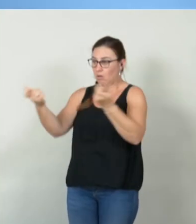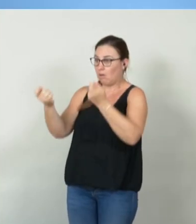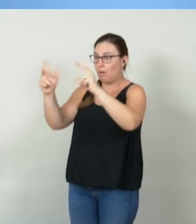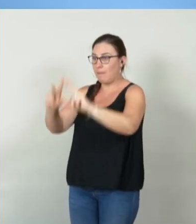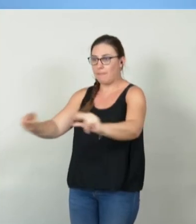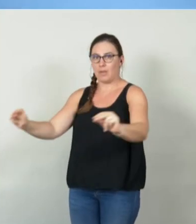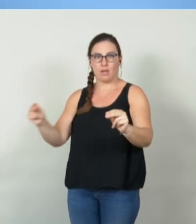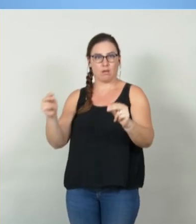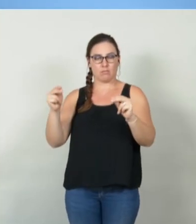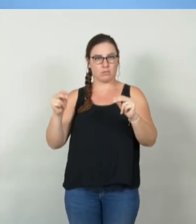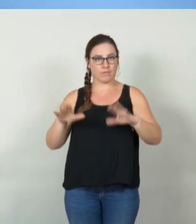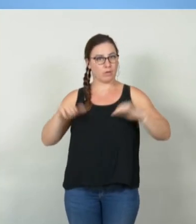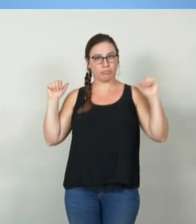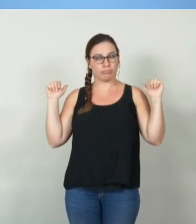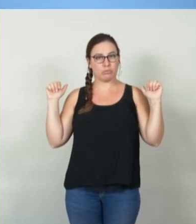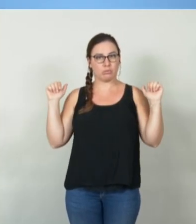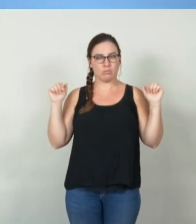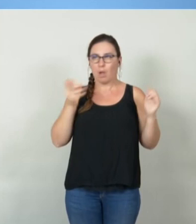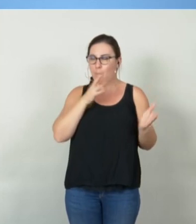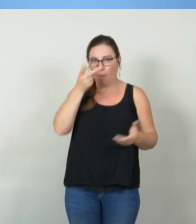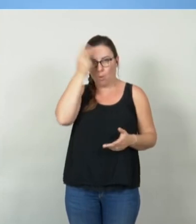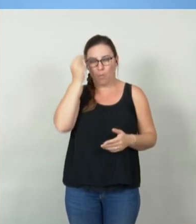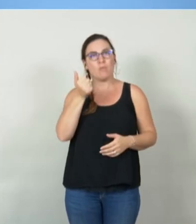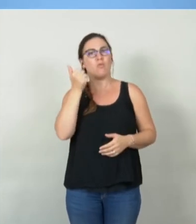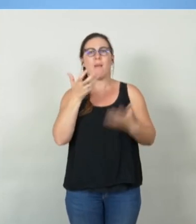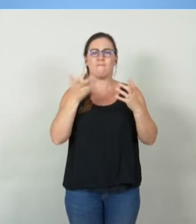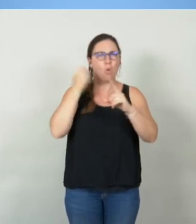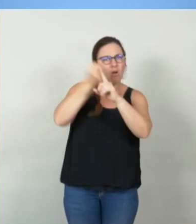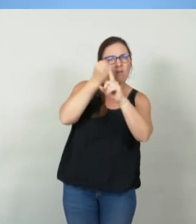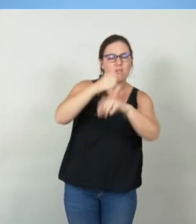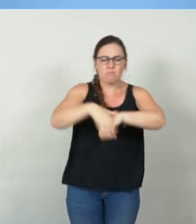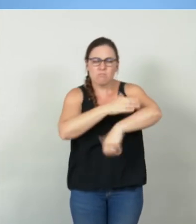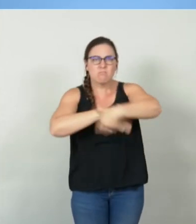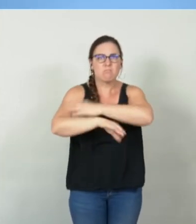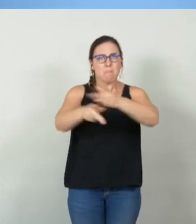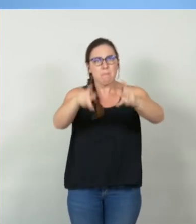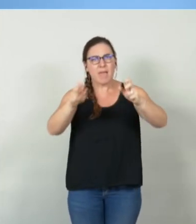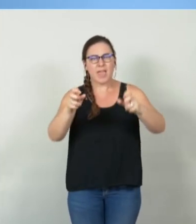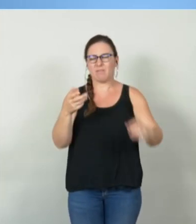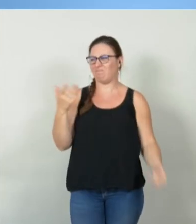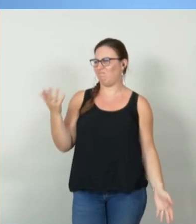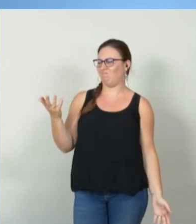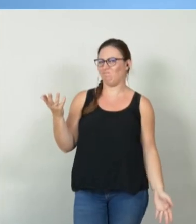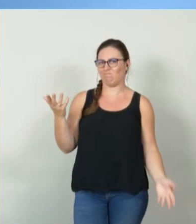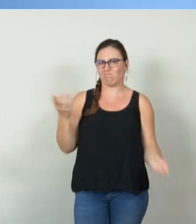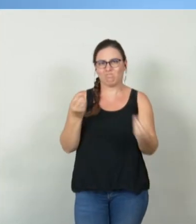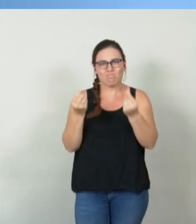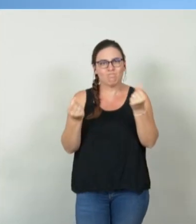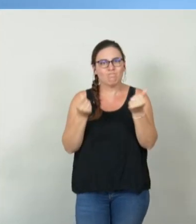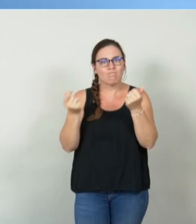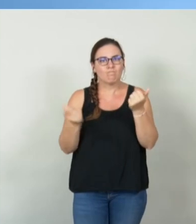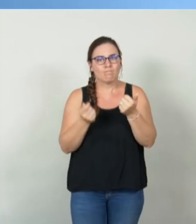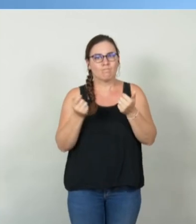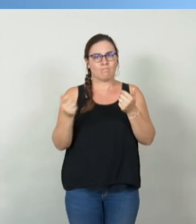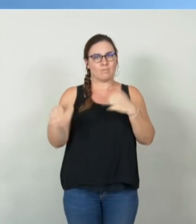incompréhensible quand vous dites vouloir œuvrer en faveur de la paix et il me semble que c'est